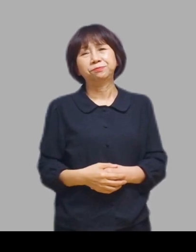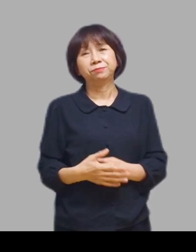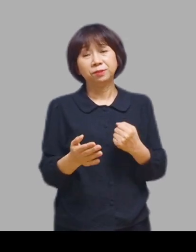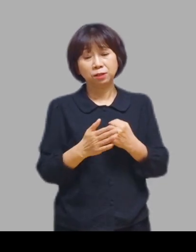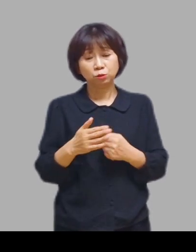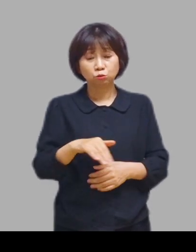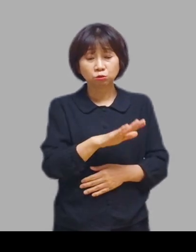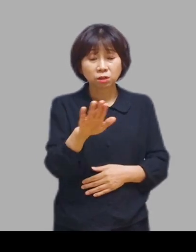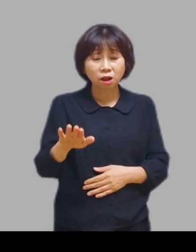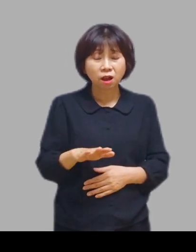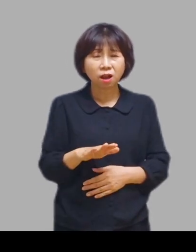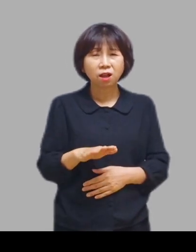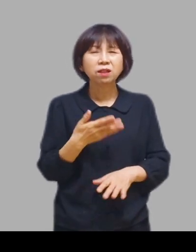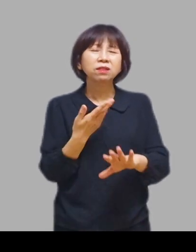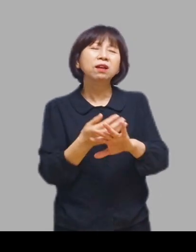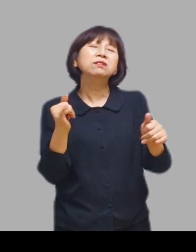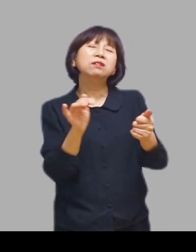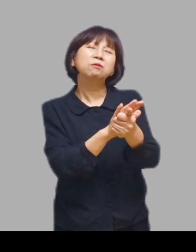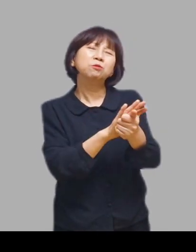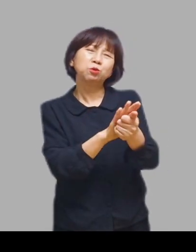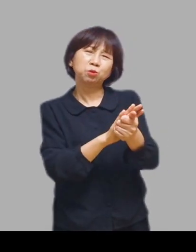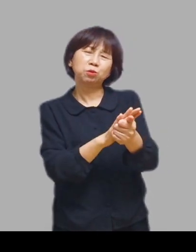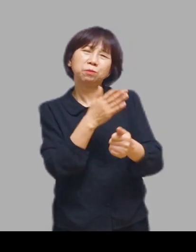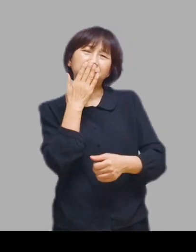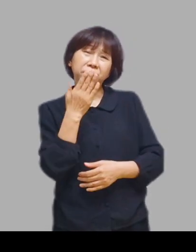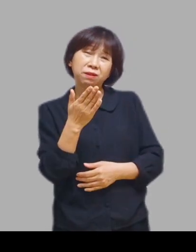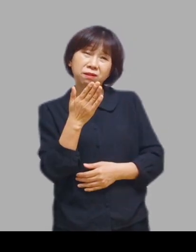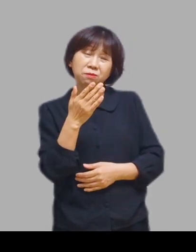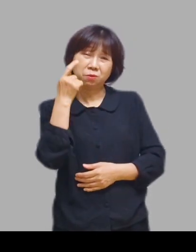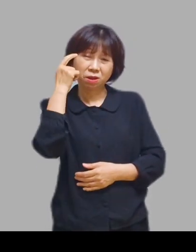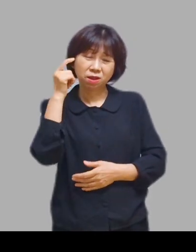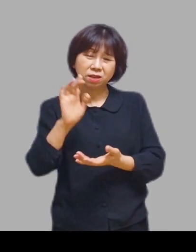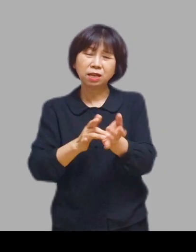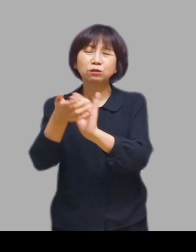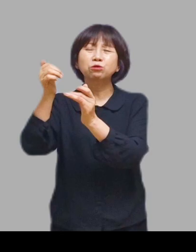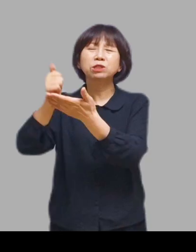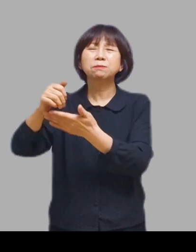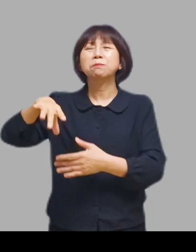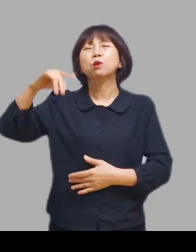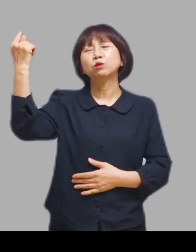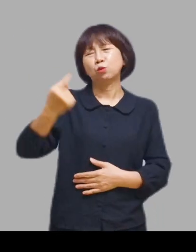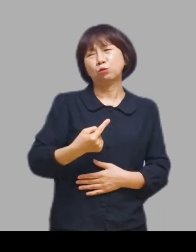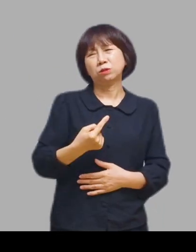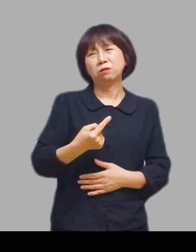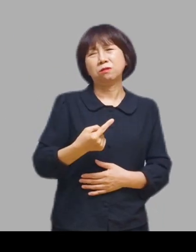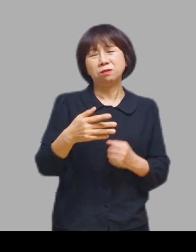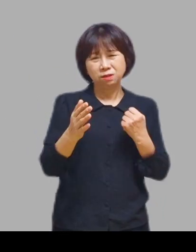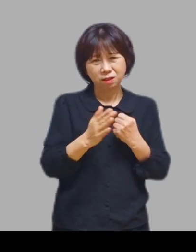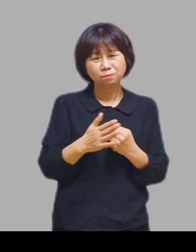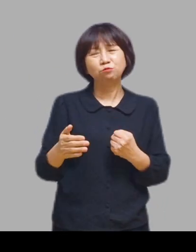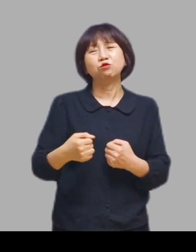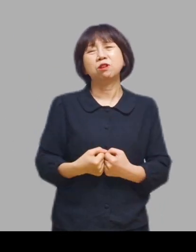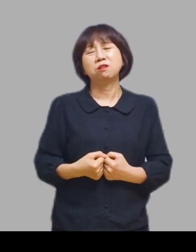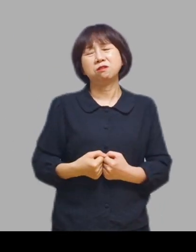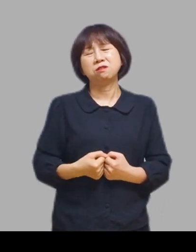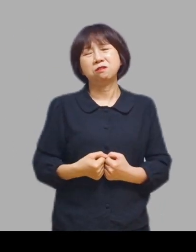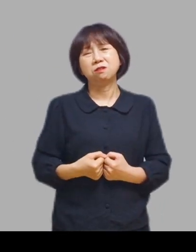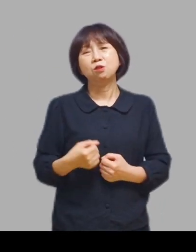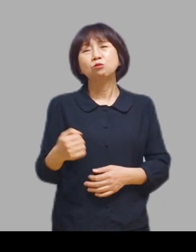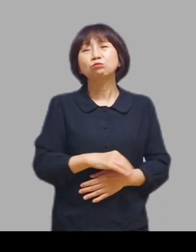그래서 우리가 다른 사람에게 다가갈 수 있는 이유가 그거예요. 예수님께서 먼저 우리에게 가까이 오셨기